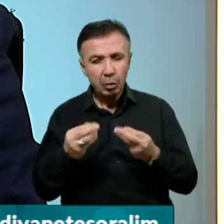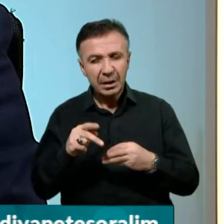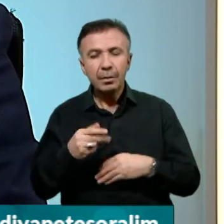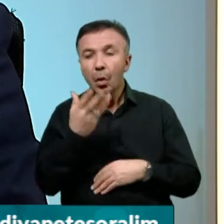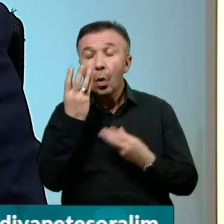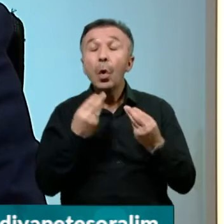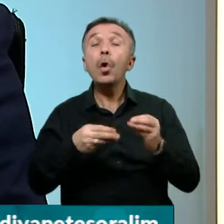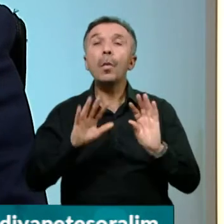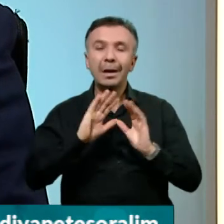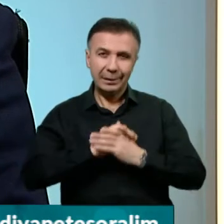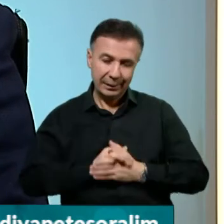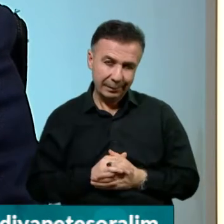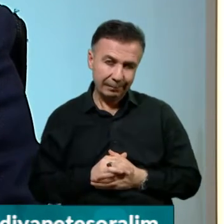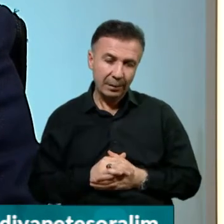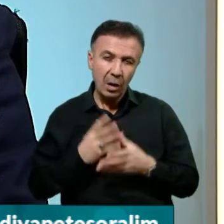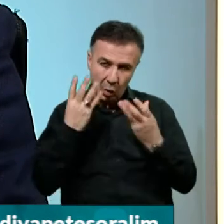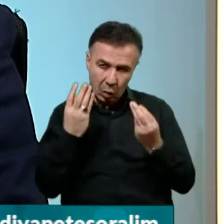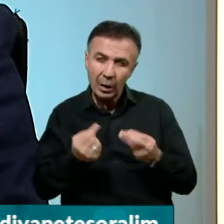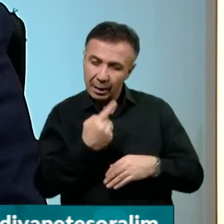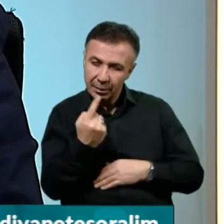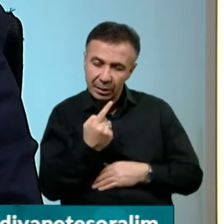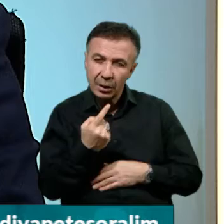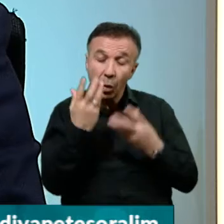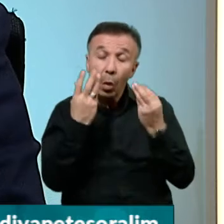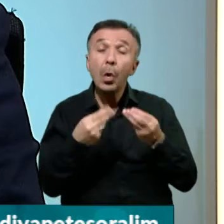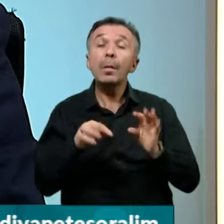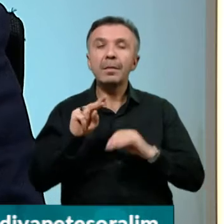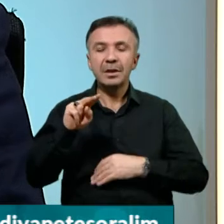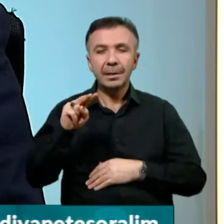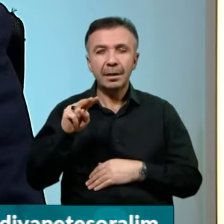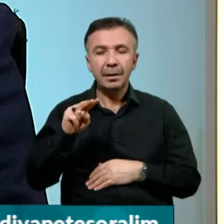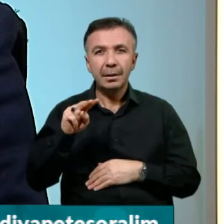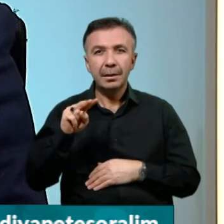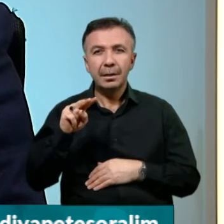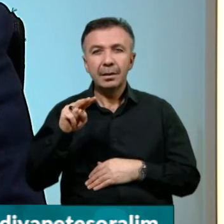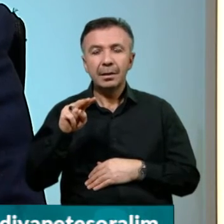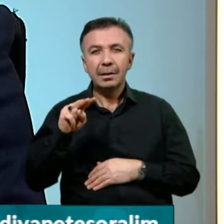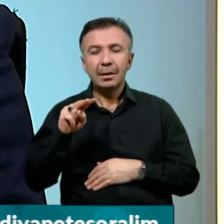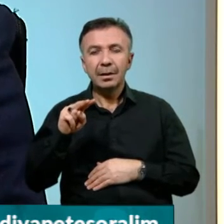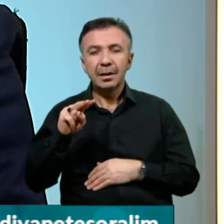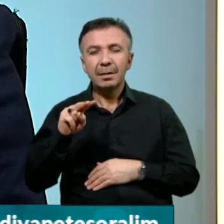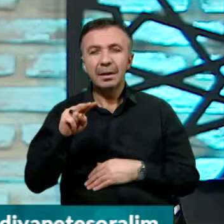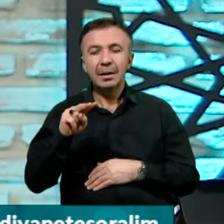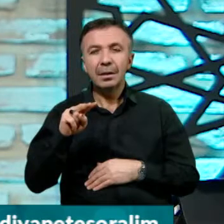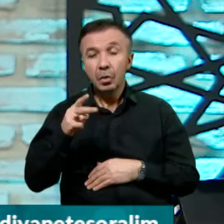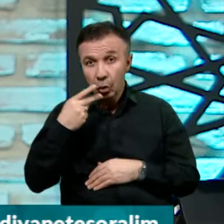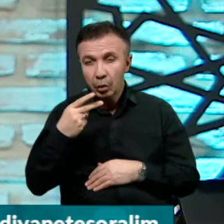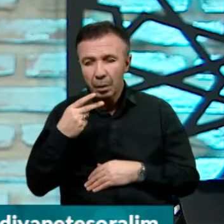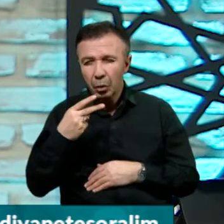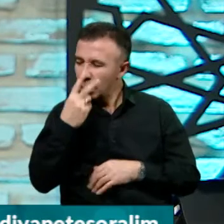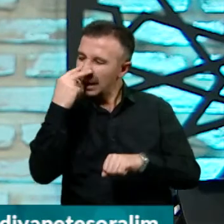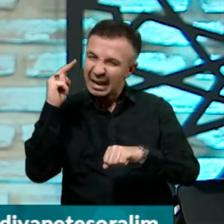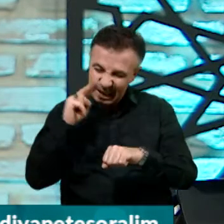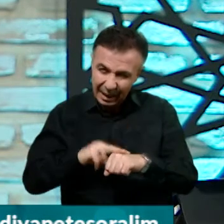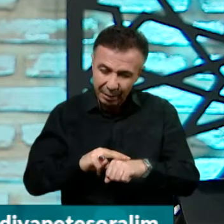olmadığını yani olan bir şeyi olmamış gibi ne yapmak? Lanse etmek, hatta bunu yeminle de